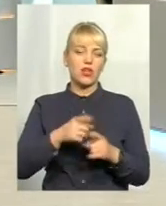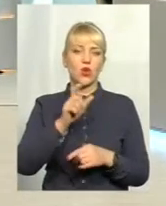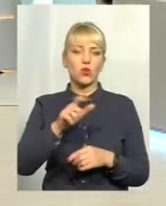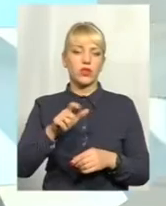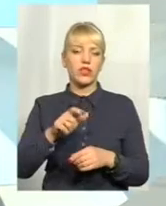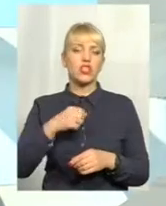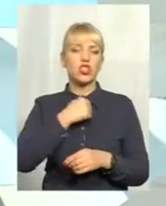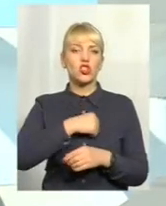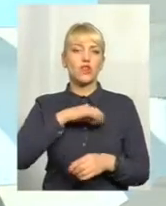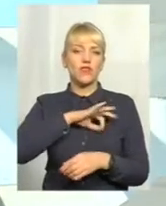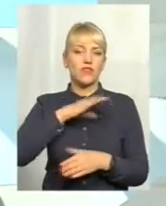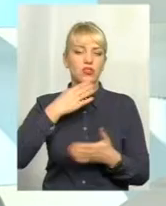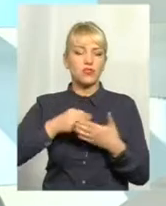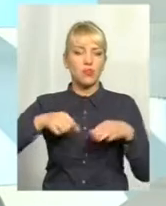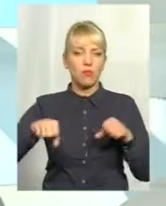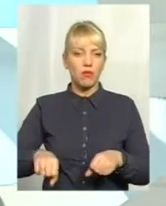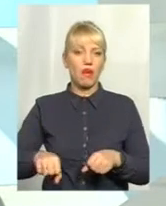правом, подальшому